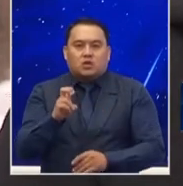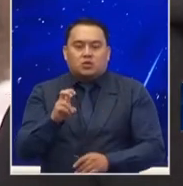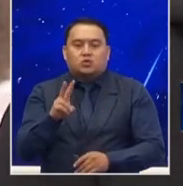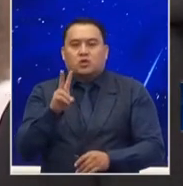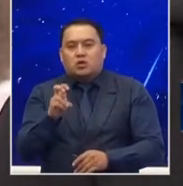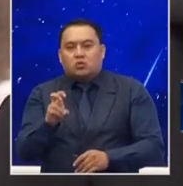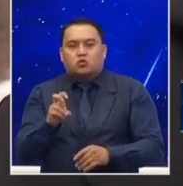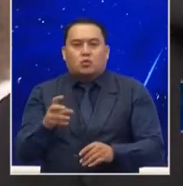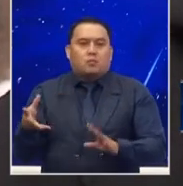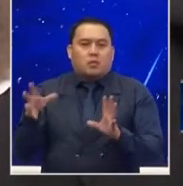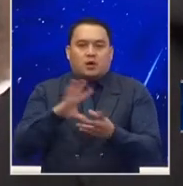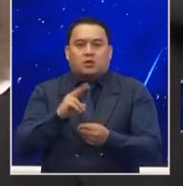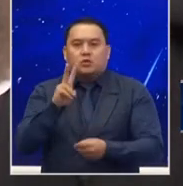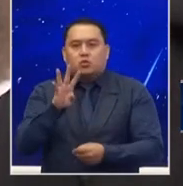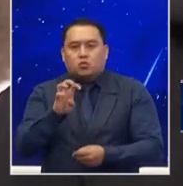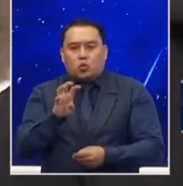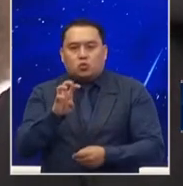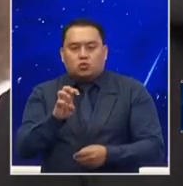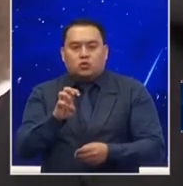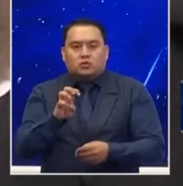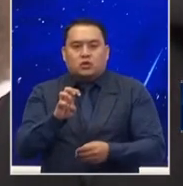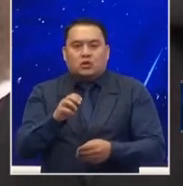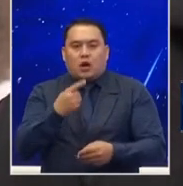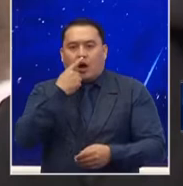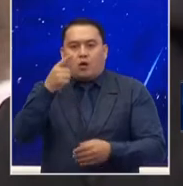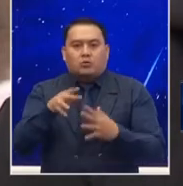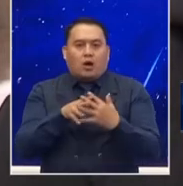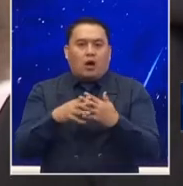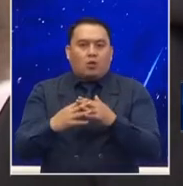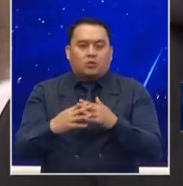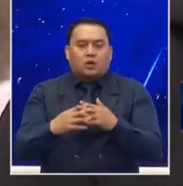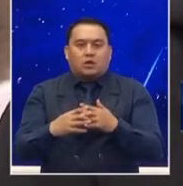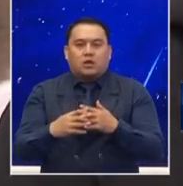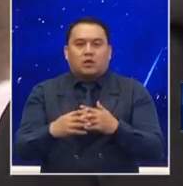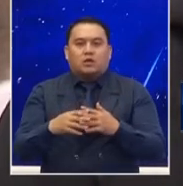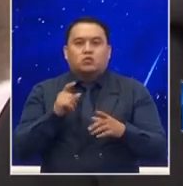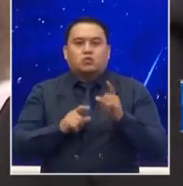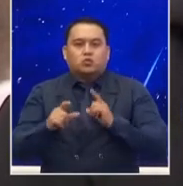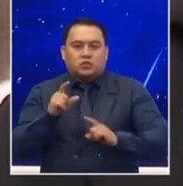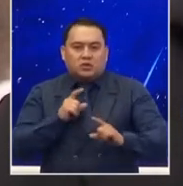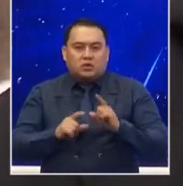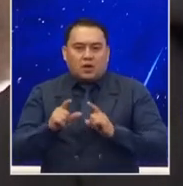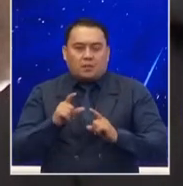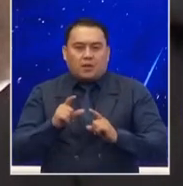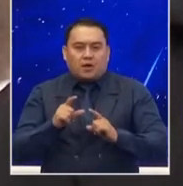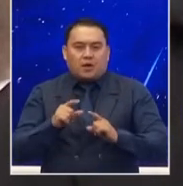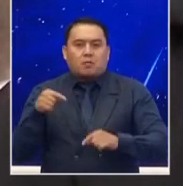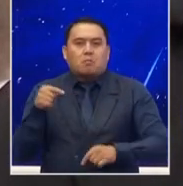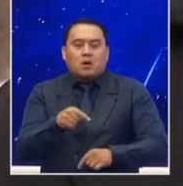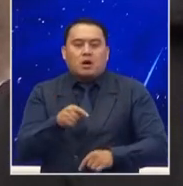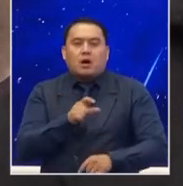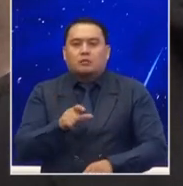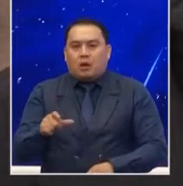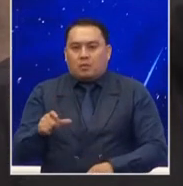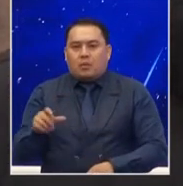орындық, сонымен барлығы 400 орындық. Негізінен Шалғай аудандардан келген оқушылардың санын жаңа айтып кеттім жоғарыда. Мыңға жуық,